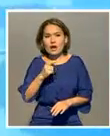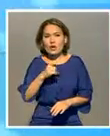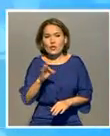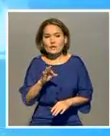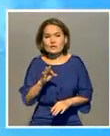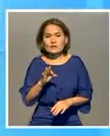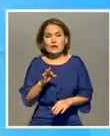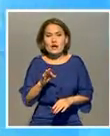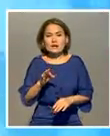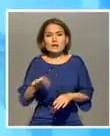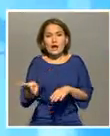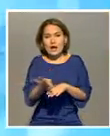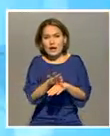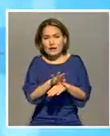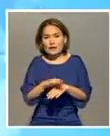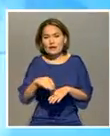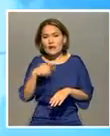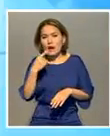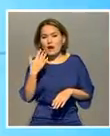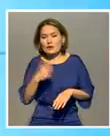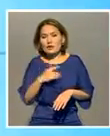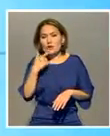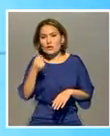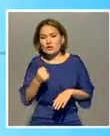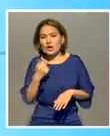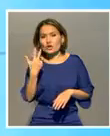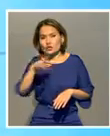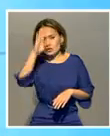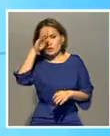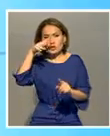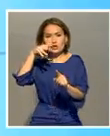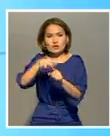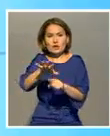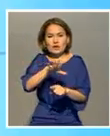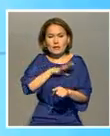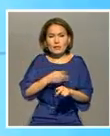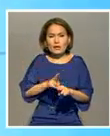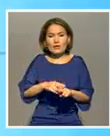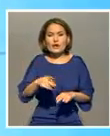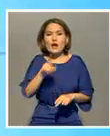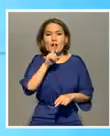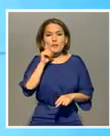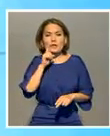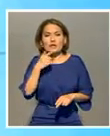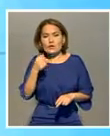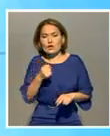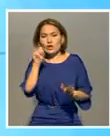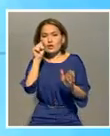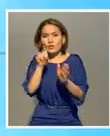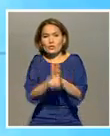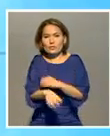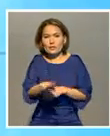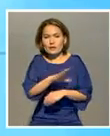айтуынша, күзетте тұрған Арманға 3 адам келіп жабылып ұрған. Одан соң көліктің жүрісалғышына салып алып кеткен. Содан белгісіз